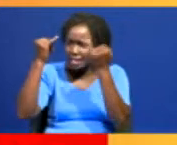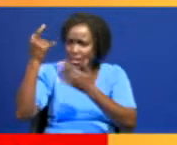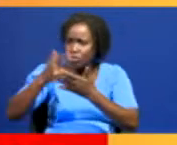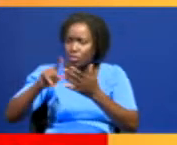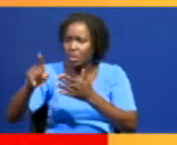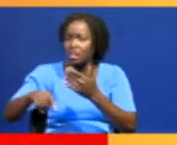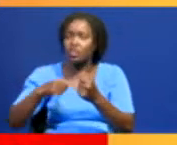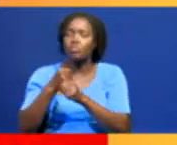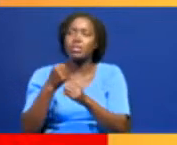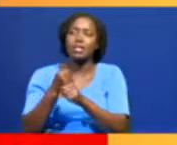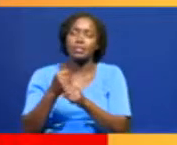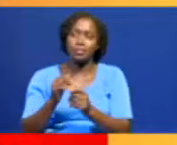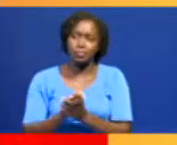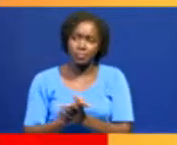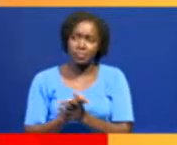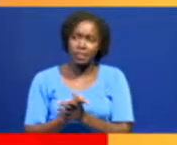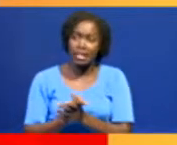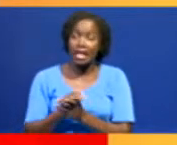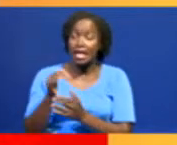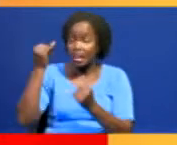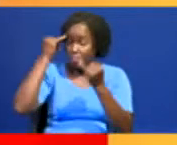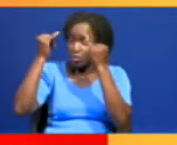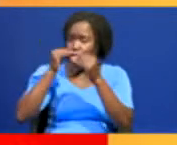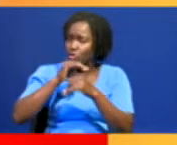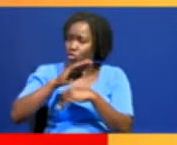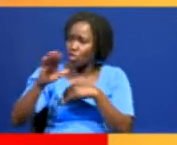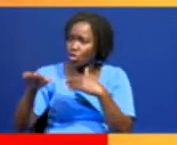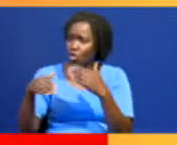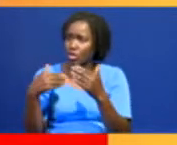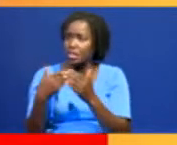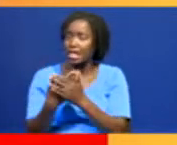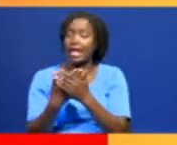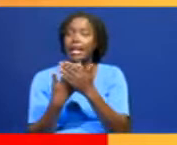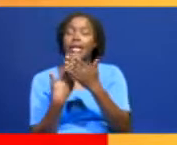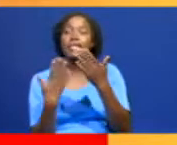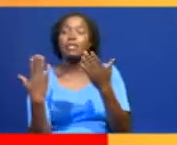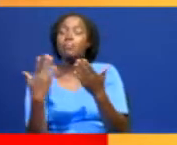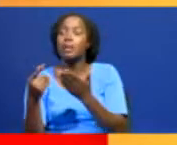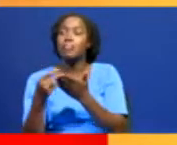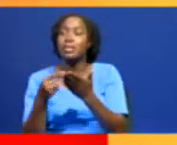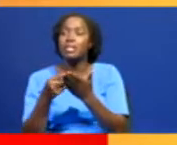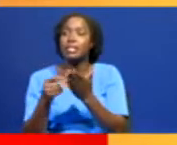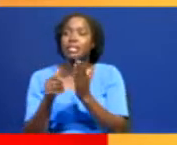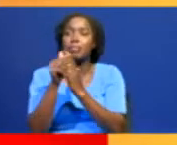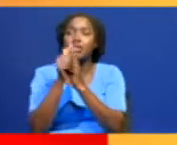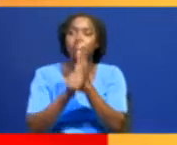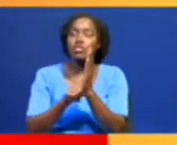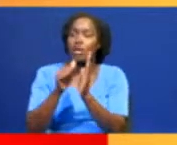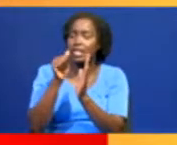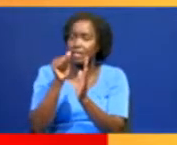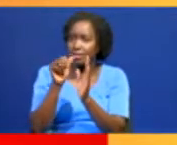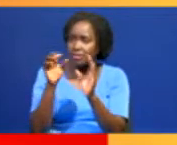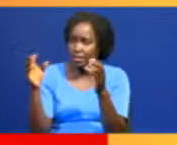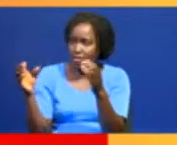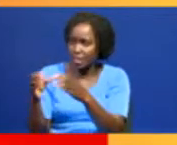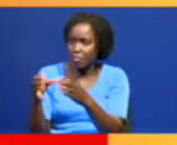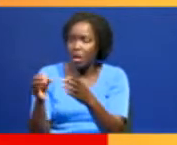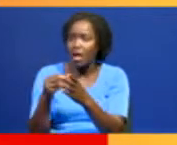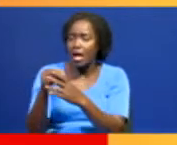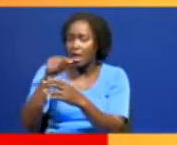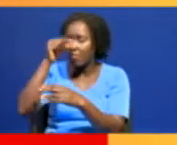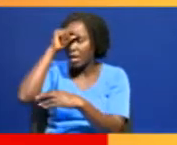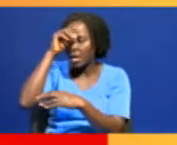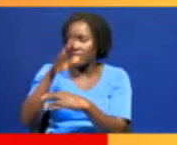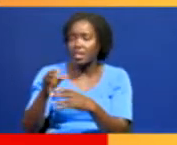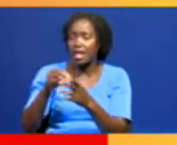kufanyika. Na katika hizi mawazo zimeandikwa katika ile karatasi ambayo tunaita manifesto ya chama, ama manifesto ya governor, ama manifesto